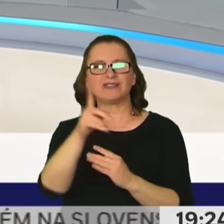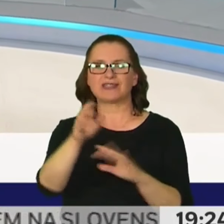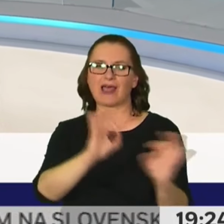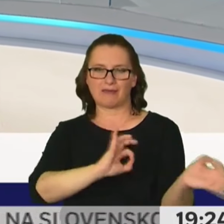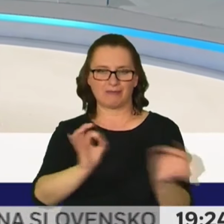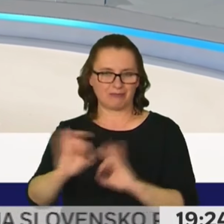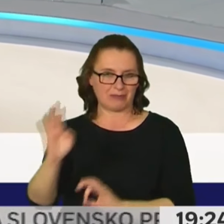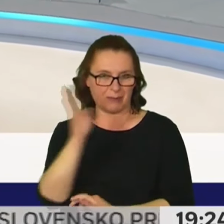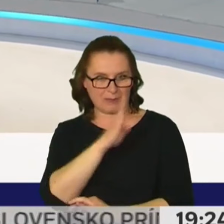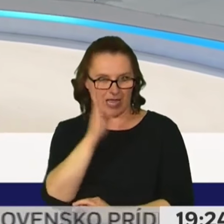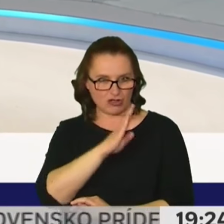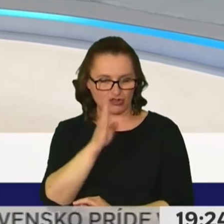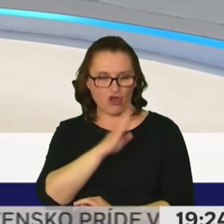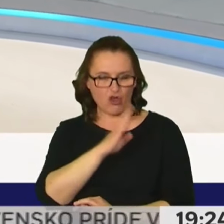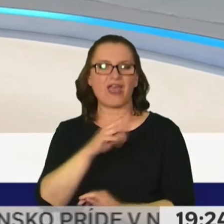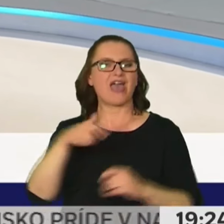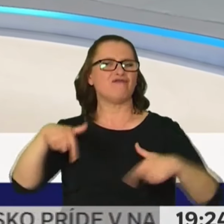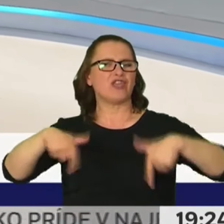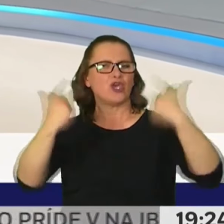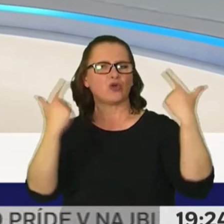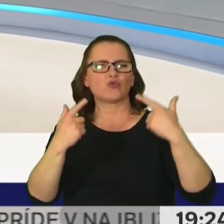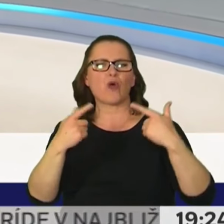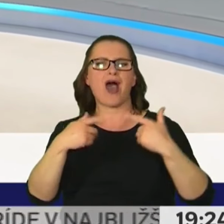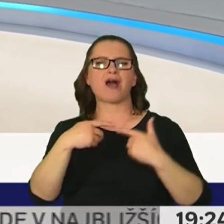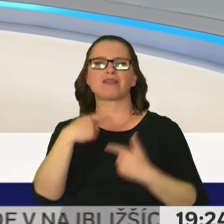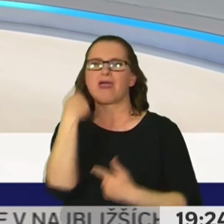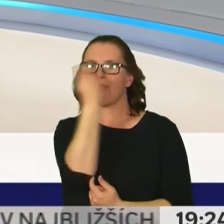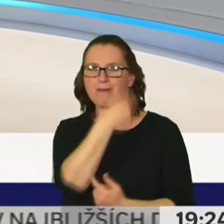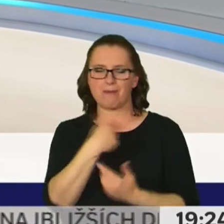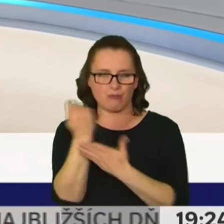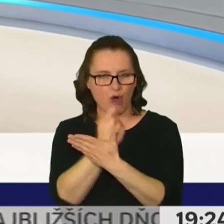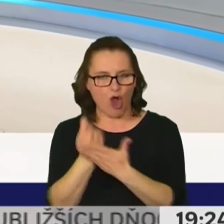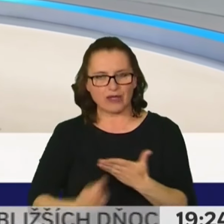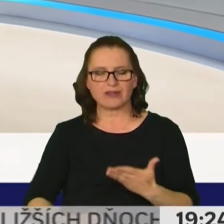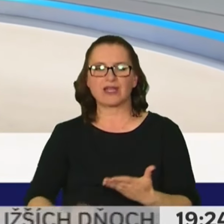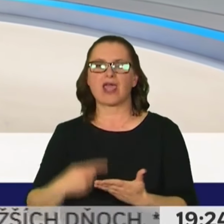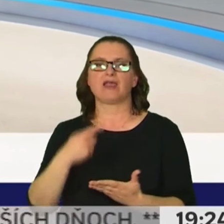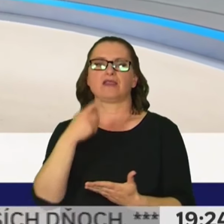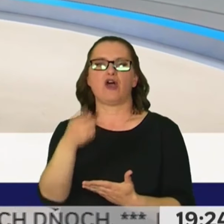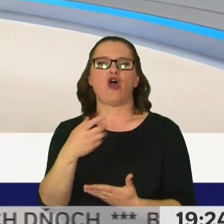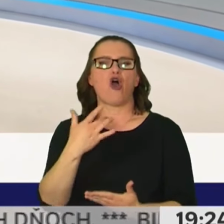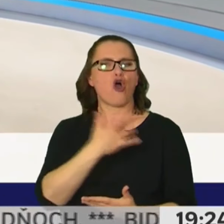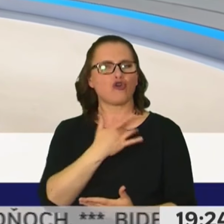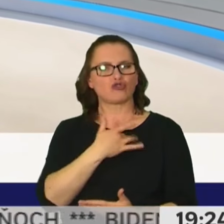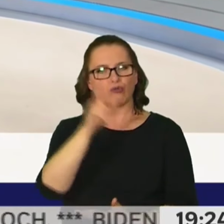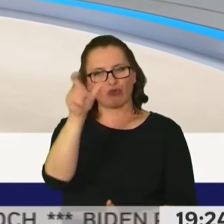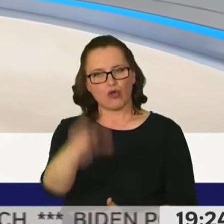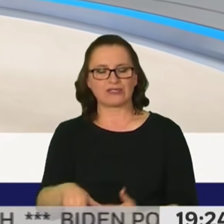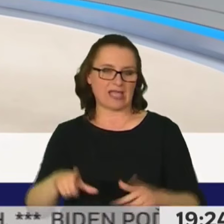virtuálnu galériu ich portrétov. Škola vám ponúka aj možnosť výkladu o jednotlivých osobnostiach naživo.